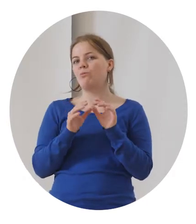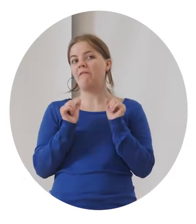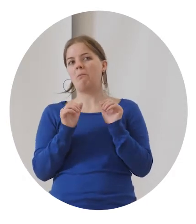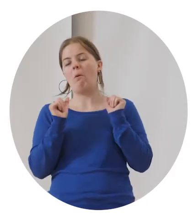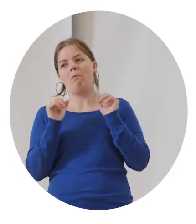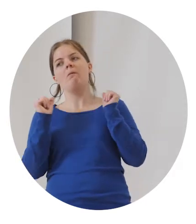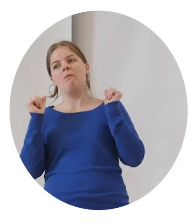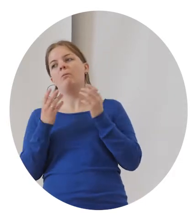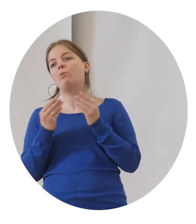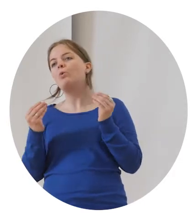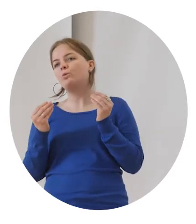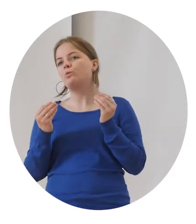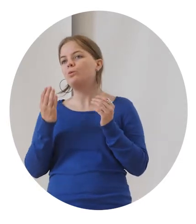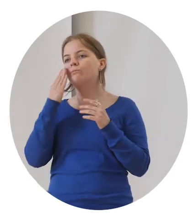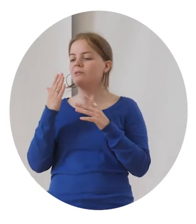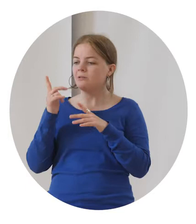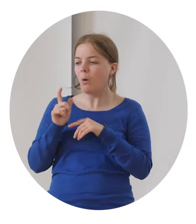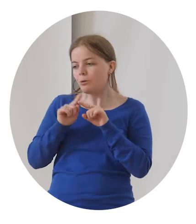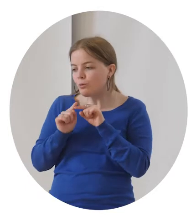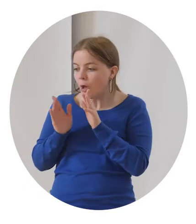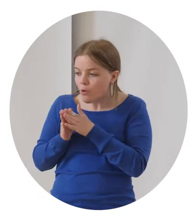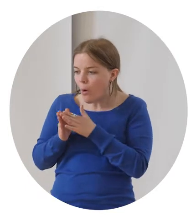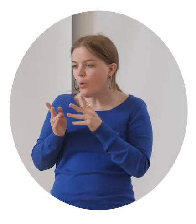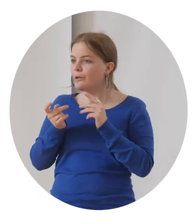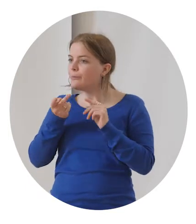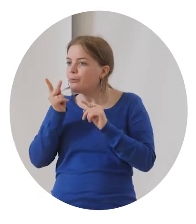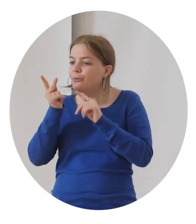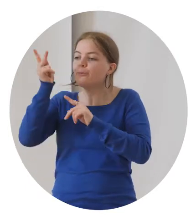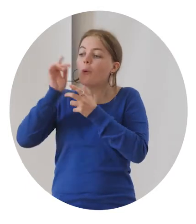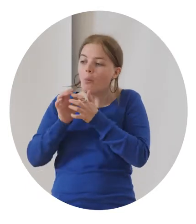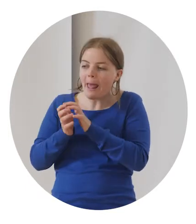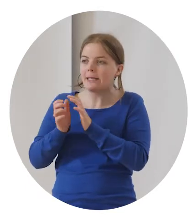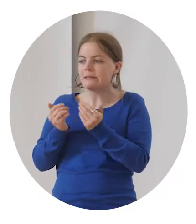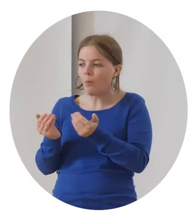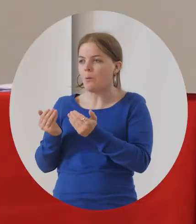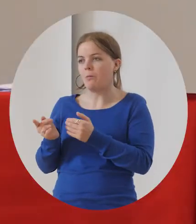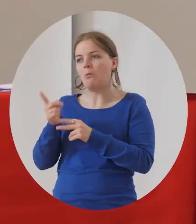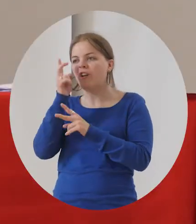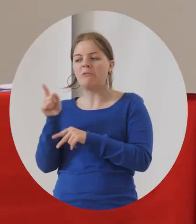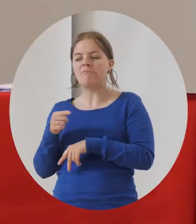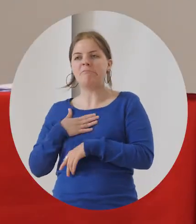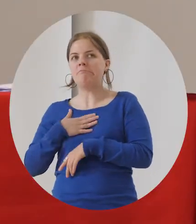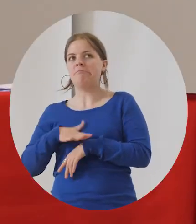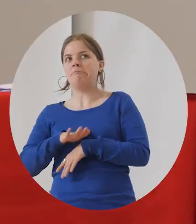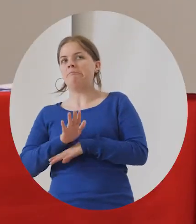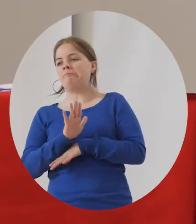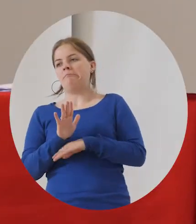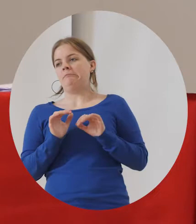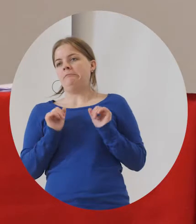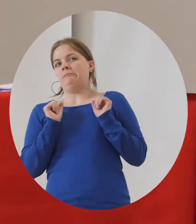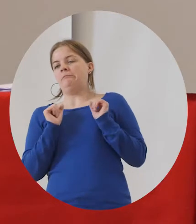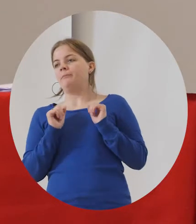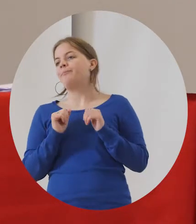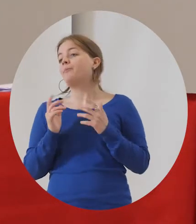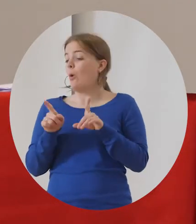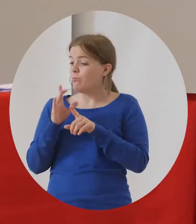quand même, je trouve, quand on commence à leur demander des choses un peu plus complexes, ça ne leur plaît pas. Et donc des difficultés attentionnelles et